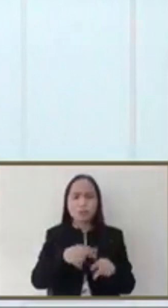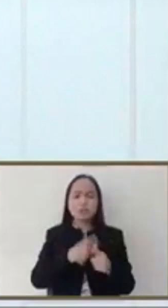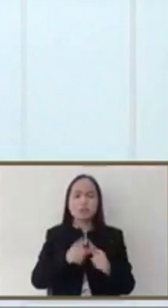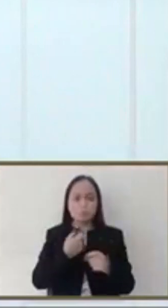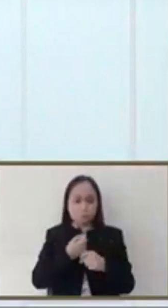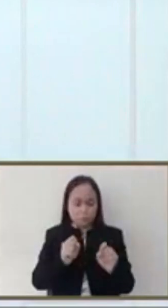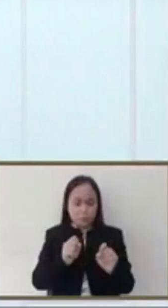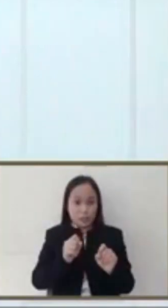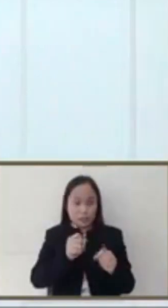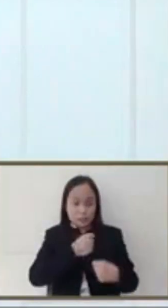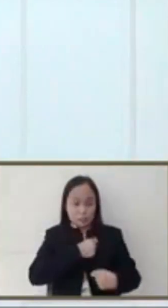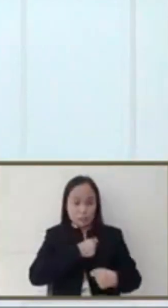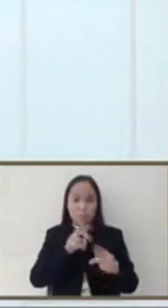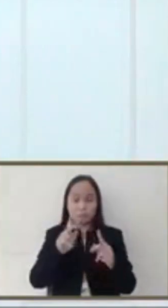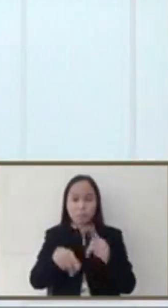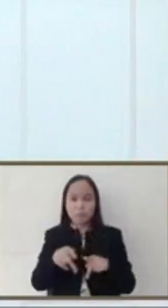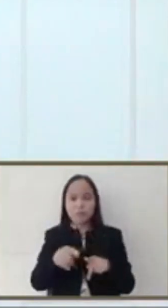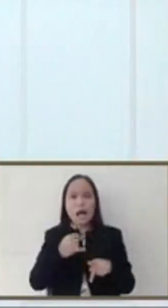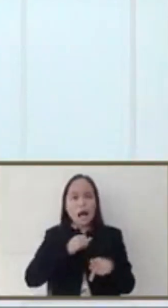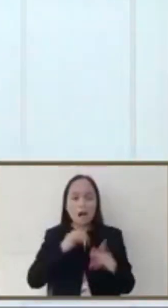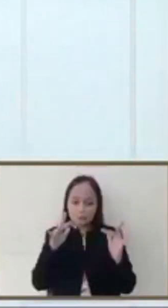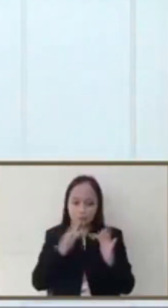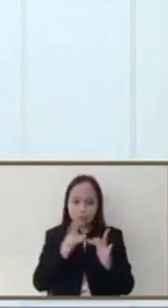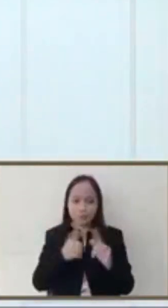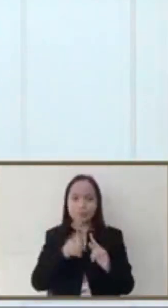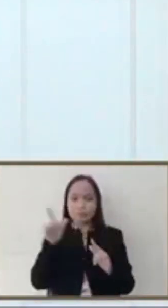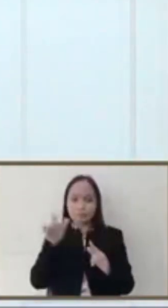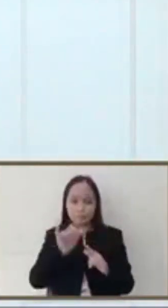right, I'll connect it to eternal soul.